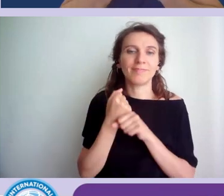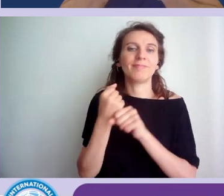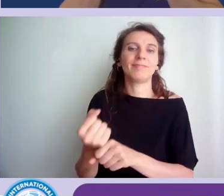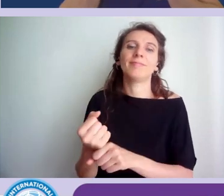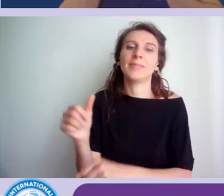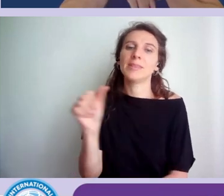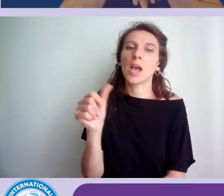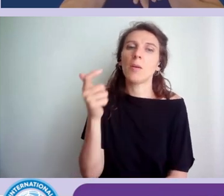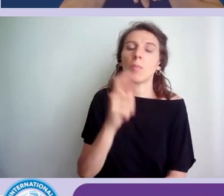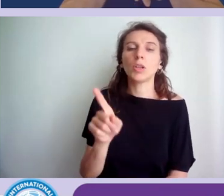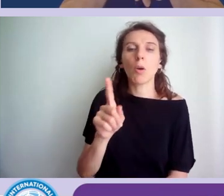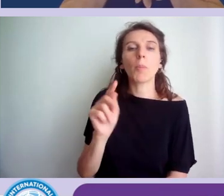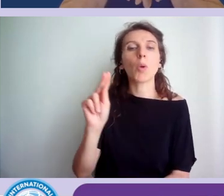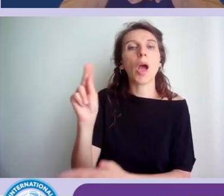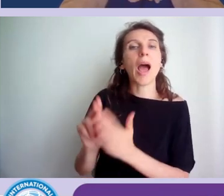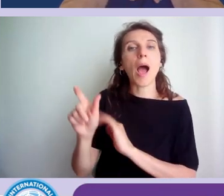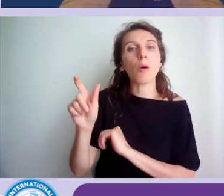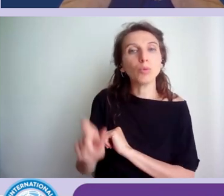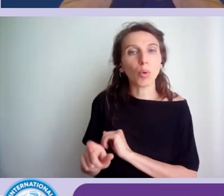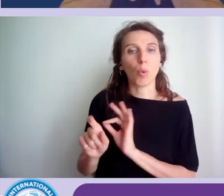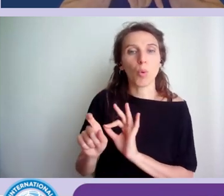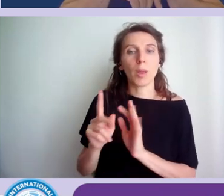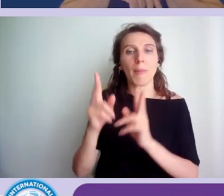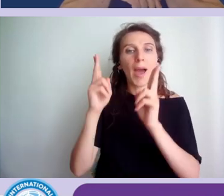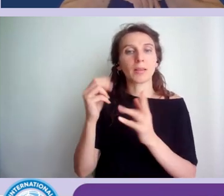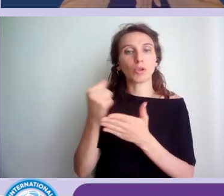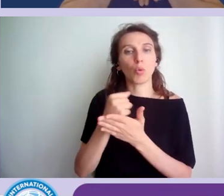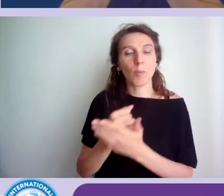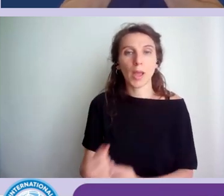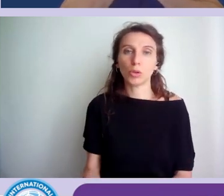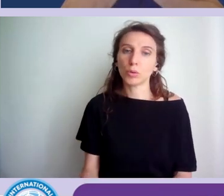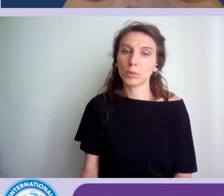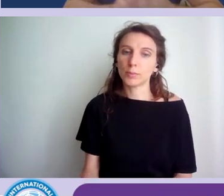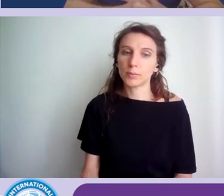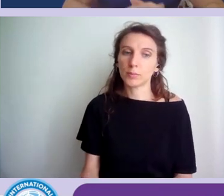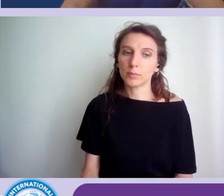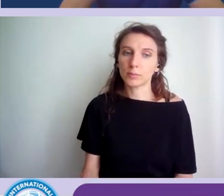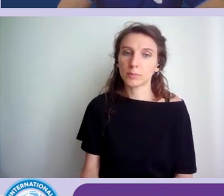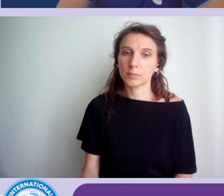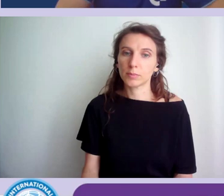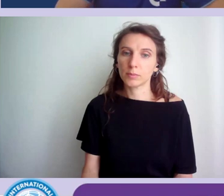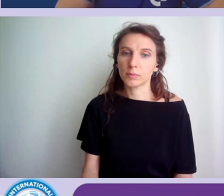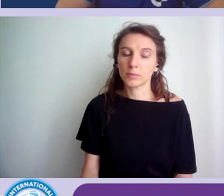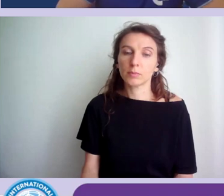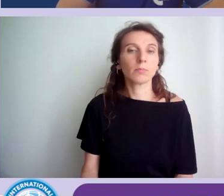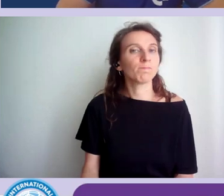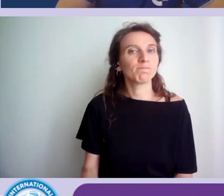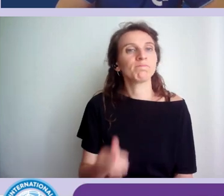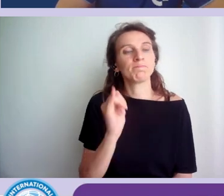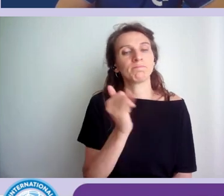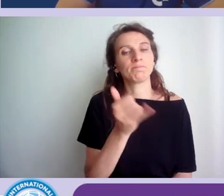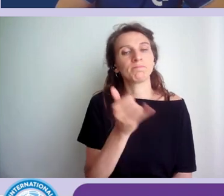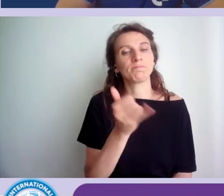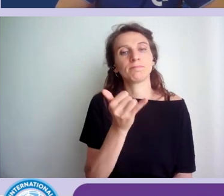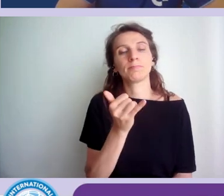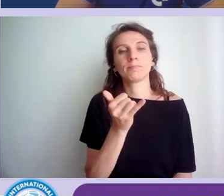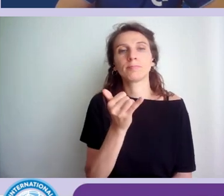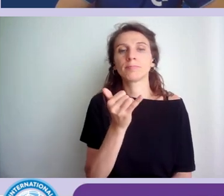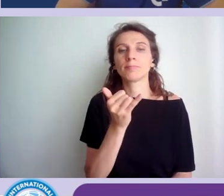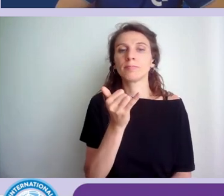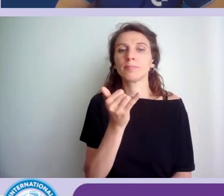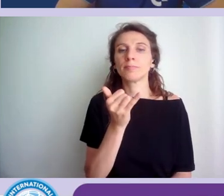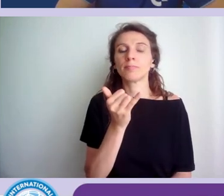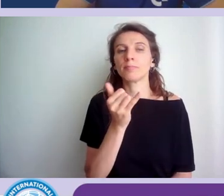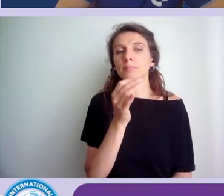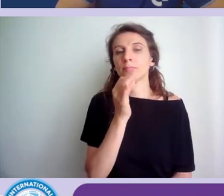la palla a Simon visto che è uno degli autori di queste parti del documento Sì spiego giusto perché